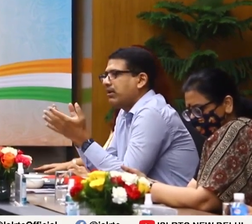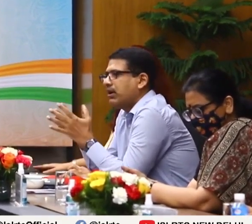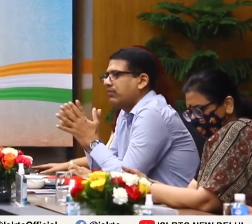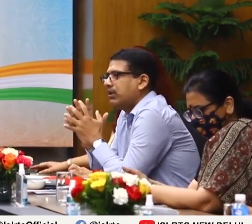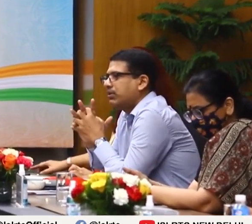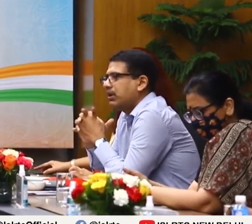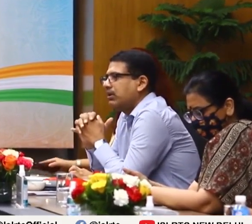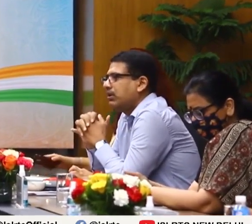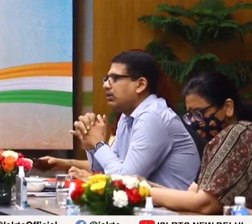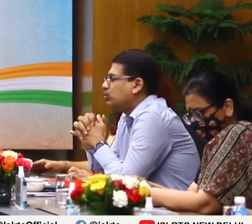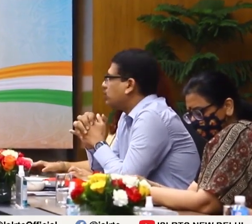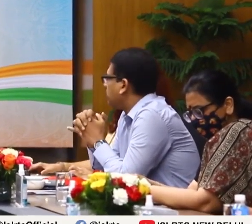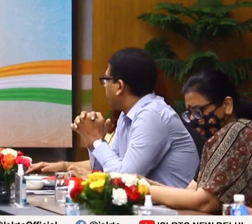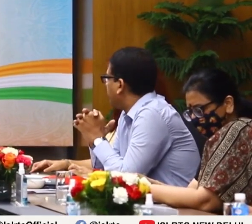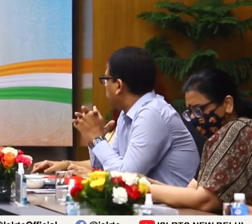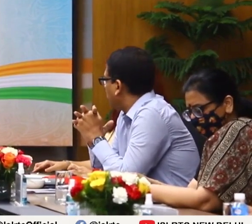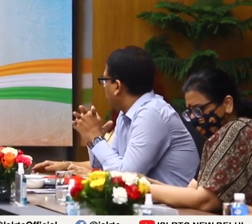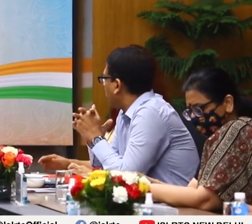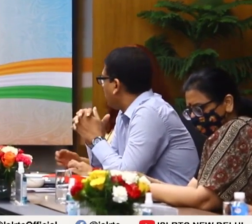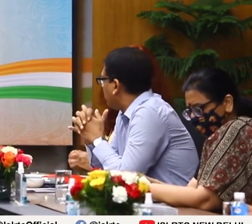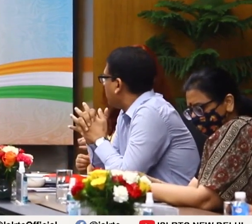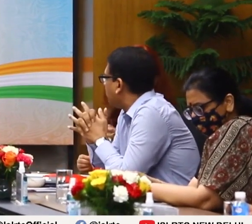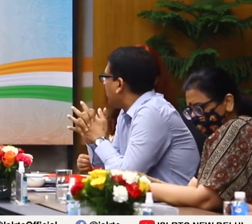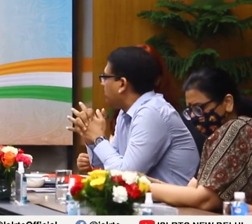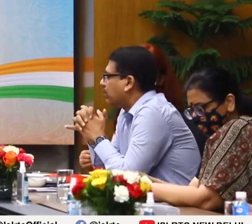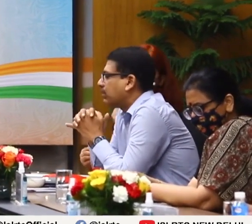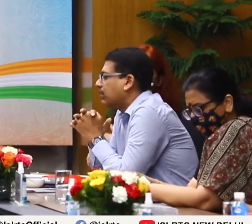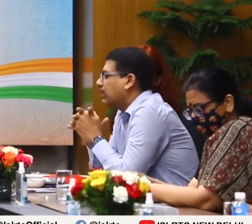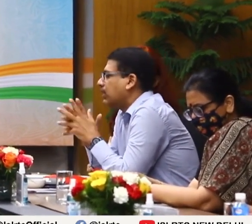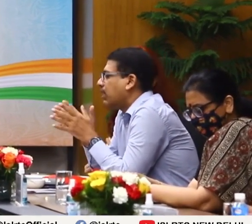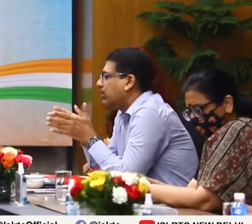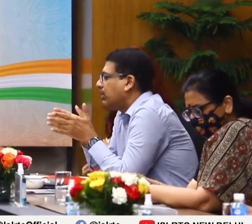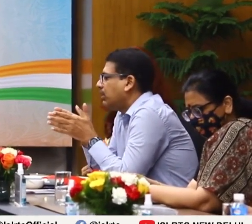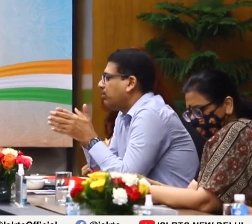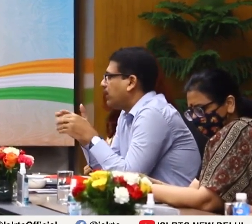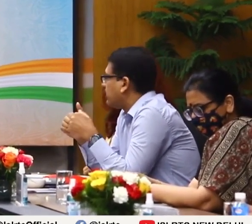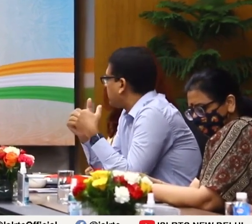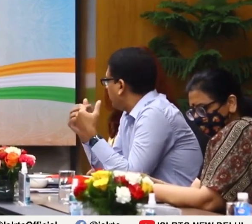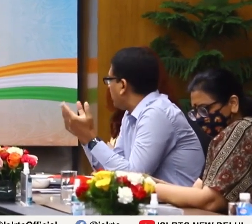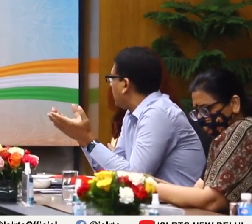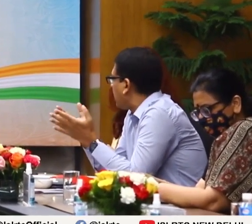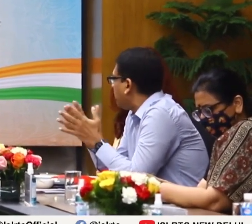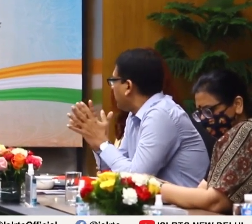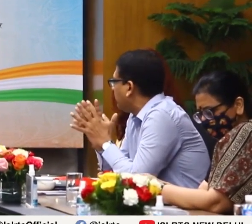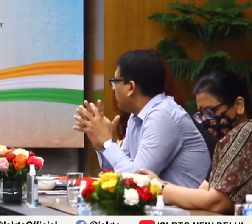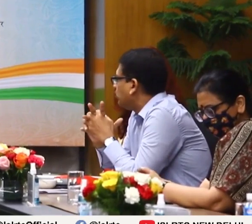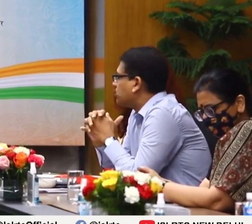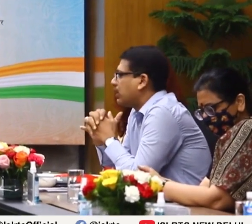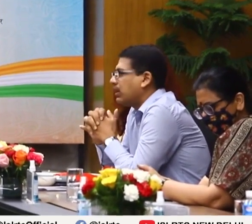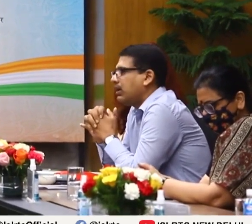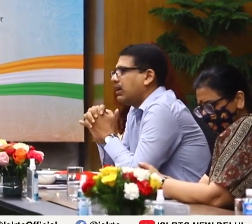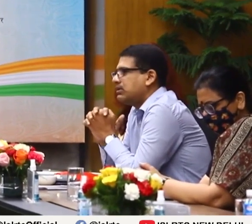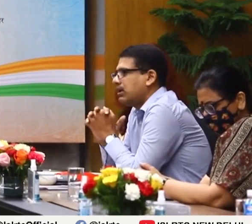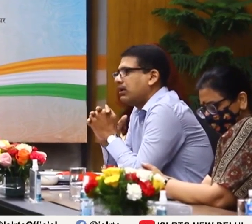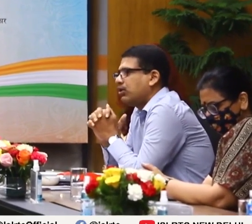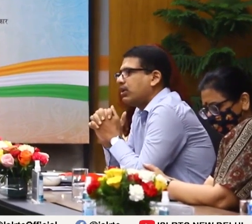ज्यादा मटेरियल डेवलप करें जो सिर्फ विजुअली और हियरिंग इम्पेयरमेंट के लिए काम नहीं बल्कि सभी के लिए काम आए, उस